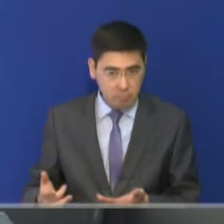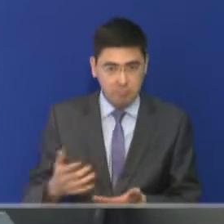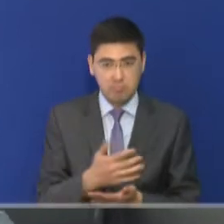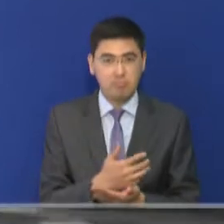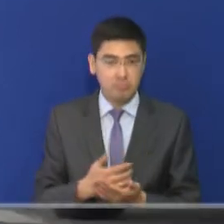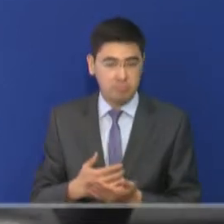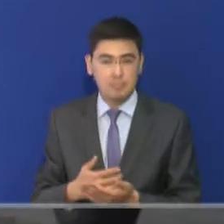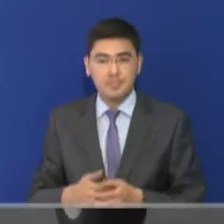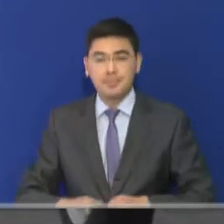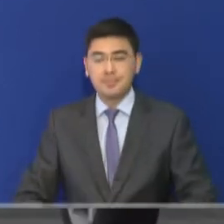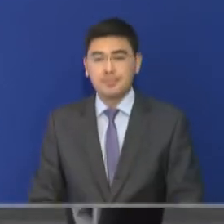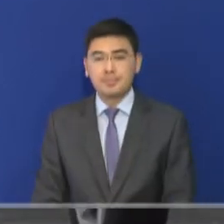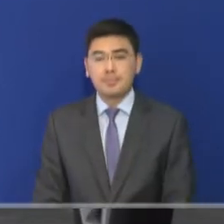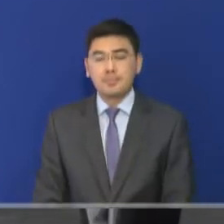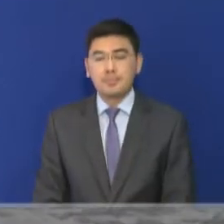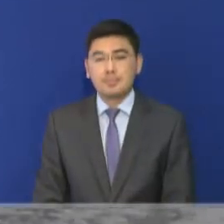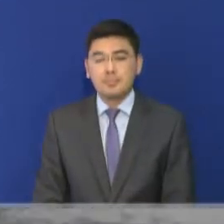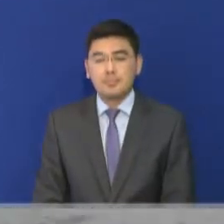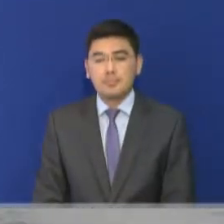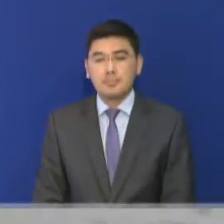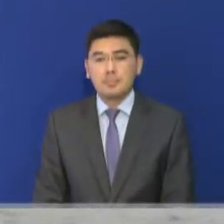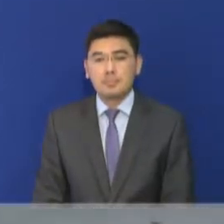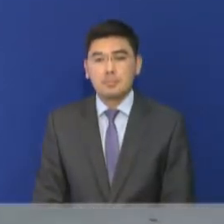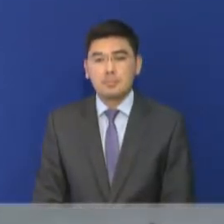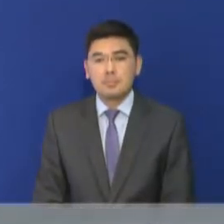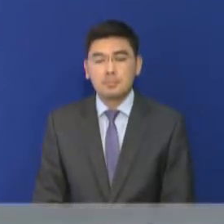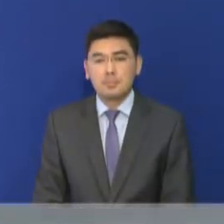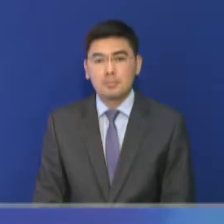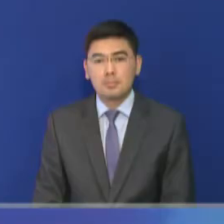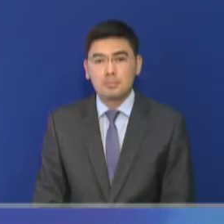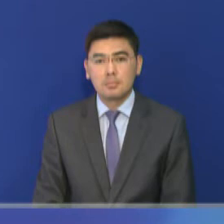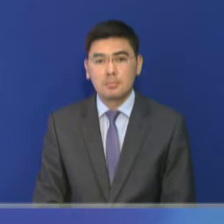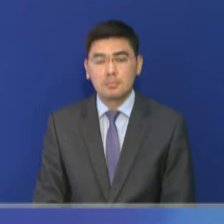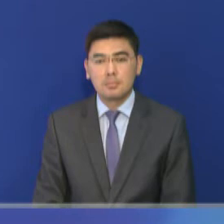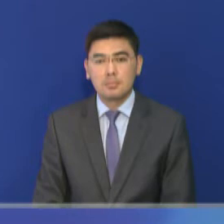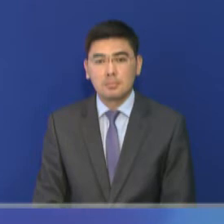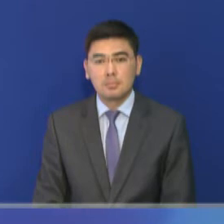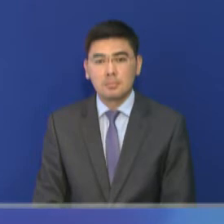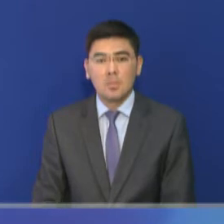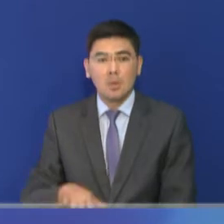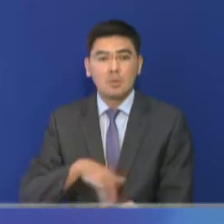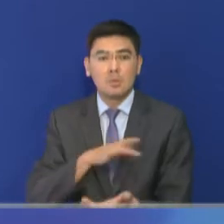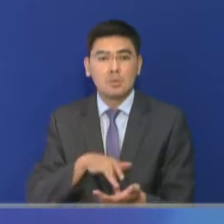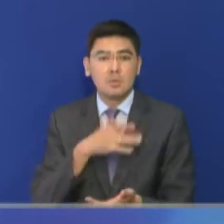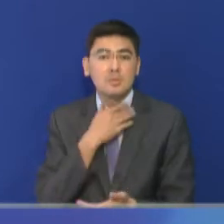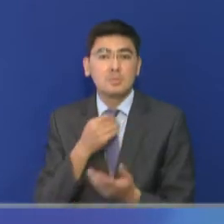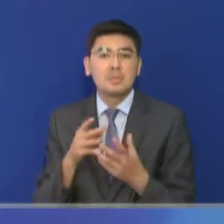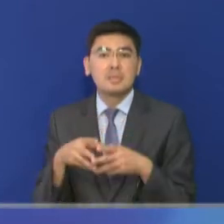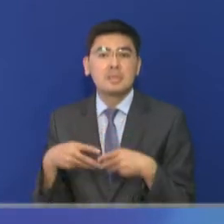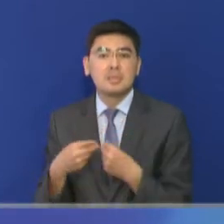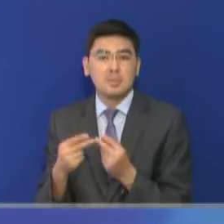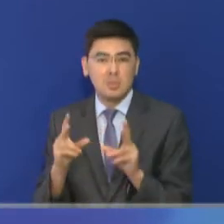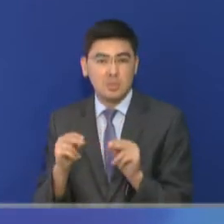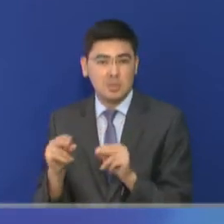бөлімдеріне қайта оралды. Гүлназ Қаукен, Самат Секенов, Семей телеарнасы. Семейде бақытты отбасы республикалық